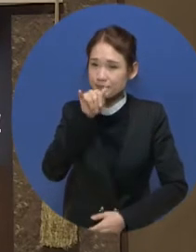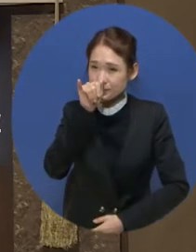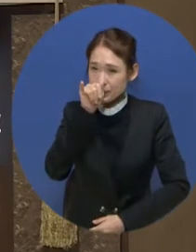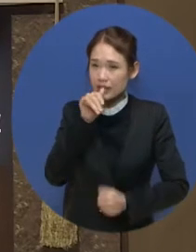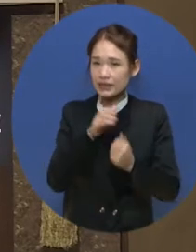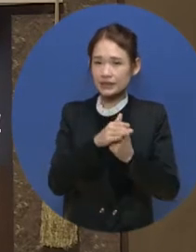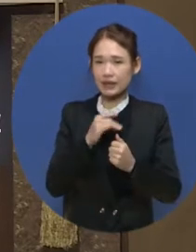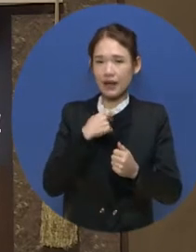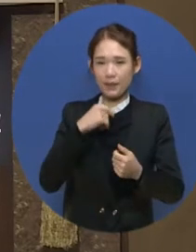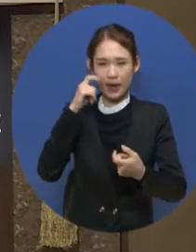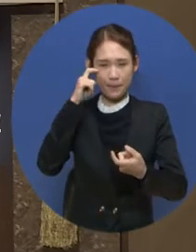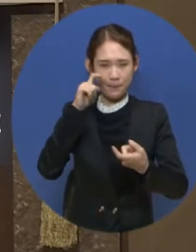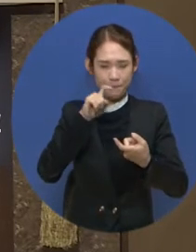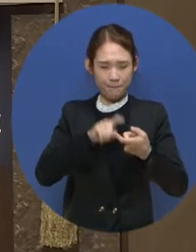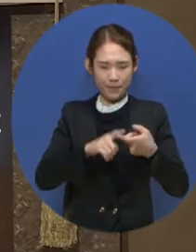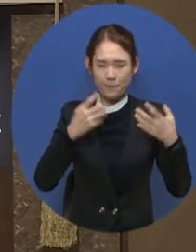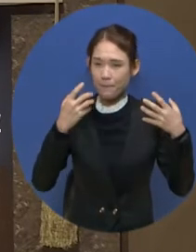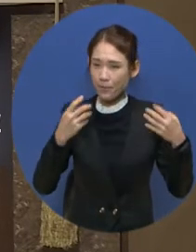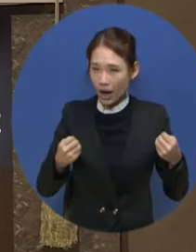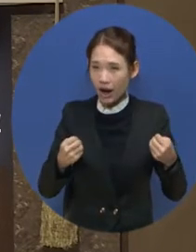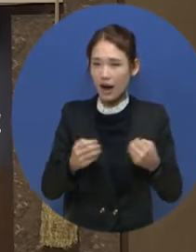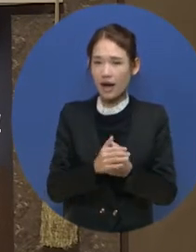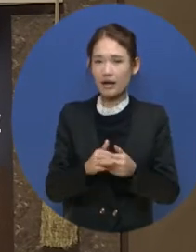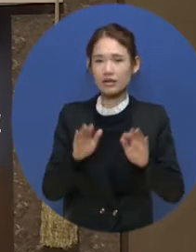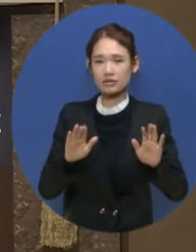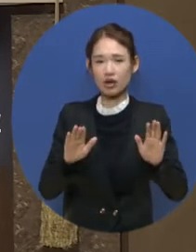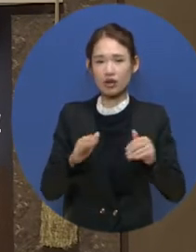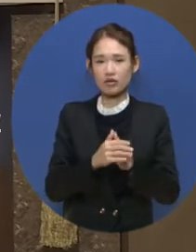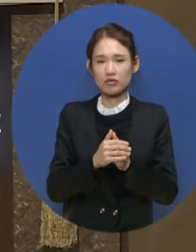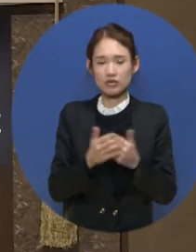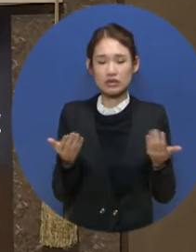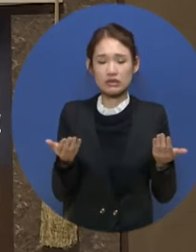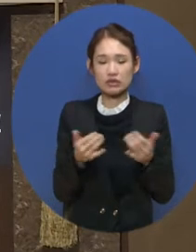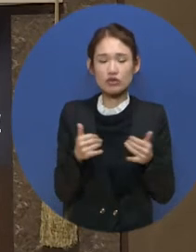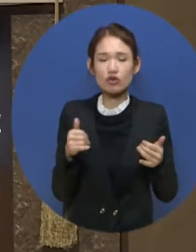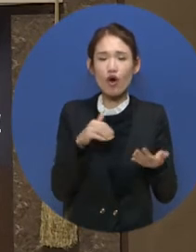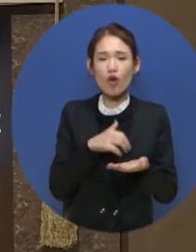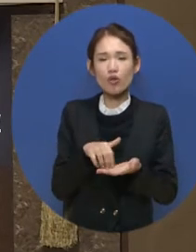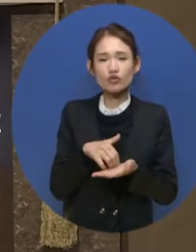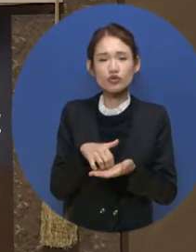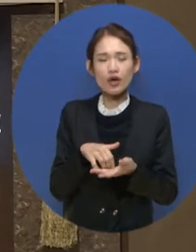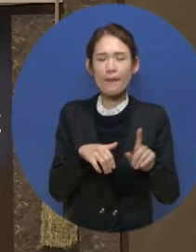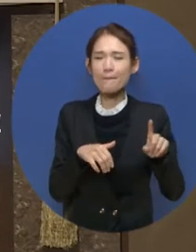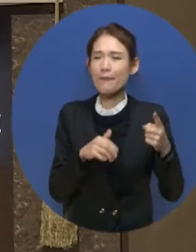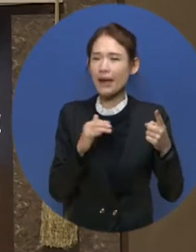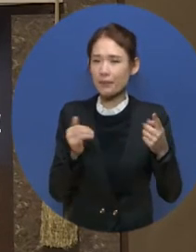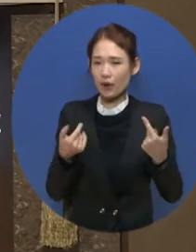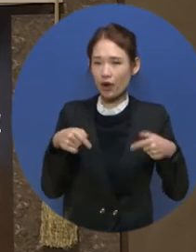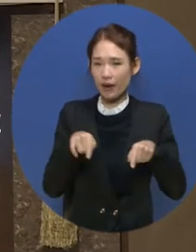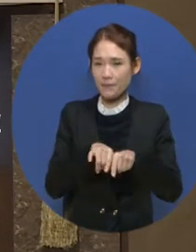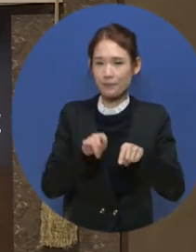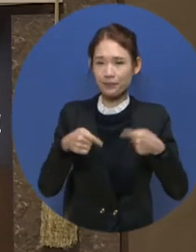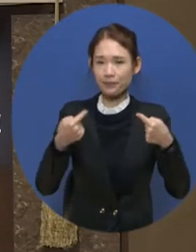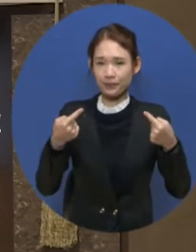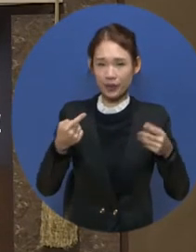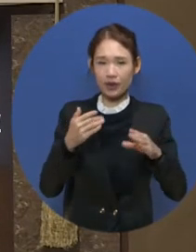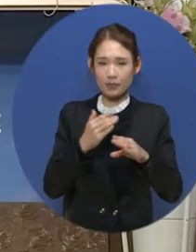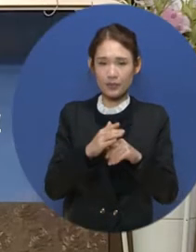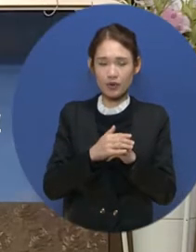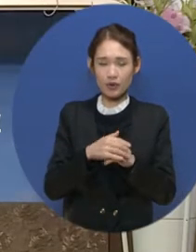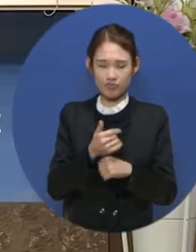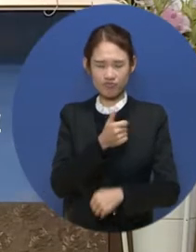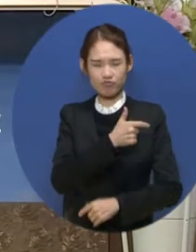저희가 좀 많이 하고 있습니다 이제 스텝은 에 1백여 명이 함께 같이 하고 있습니다 좀